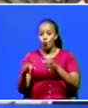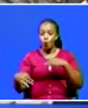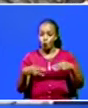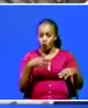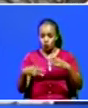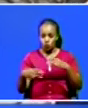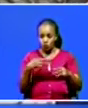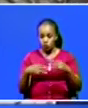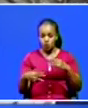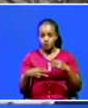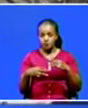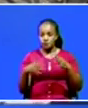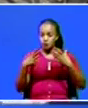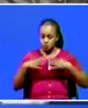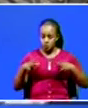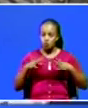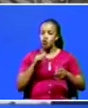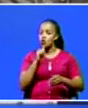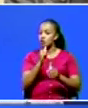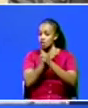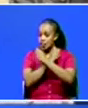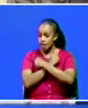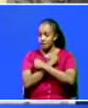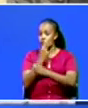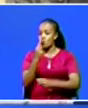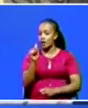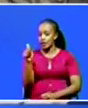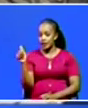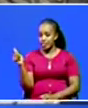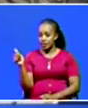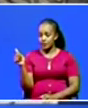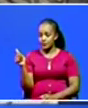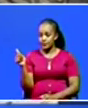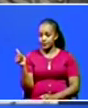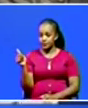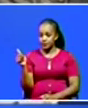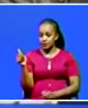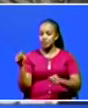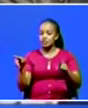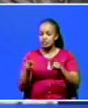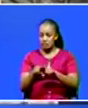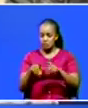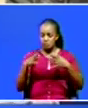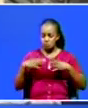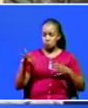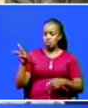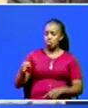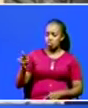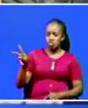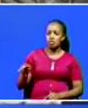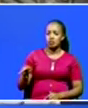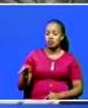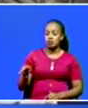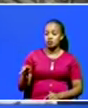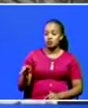mushikiri ya watu kutoelewana, kutopendana na watu kuwa kama wanadharauliana. Hii ndio inaleta